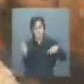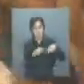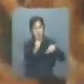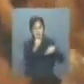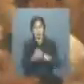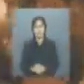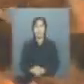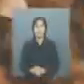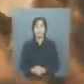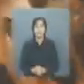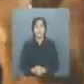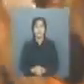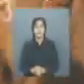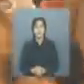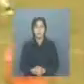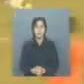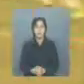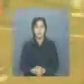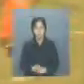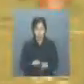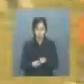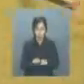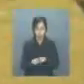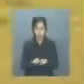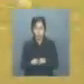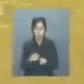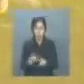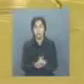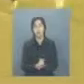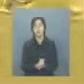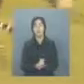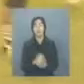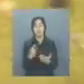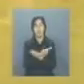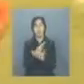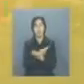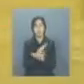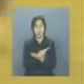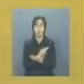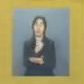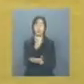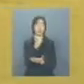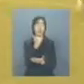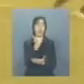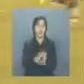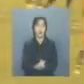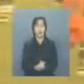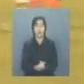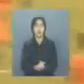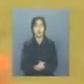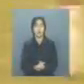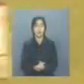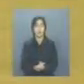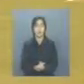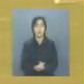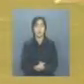กลับมาสู้กันต่อนะคะสู้กันได้อย่างสูสีทั้งคู่ค่ะแต่ว่าจังหวะสุดท้ายของราชบุรีนั้นเด็ดขาดกว่าวอนเดอร์ลุยซัดด้วยซ้ายเป็นประตู